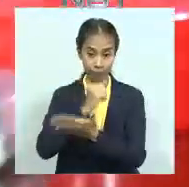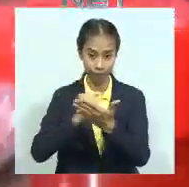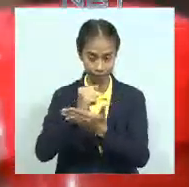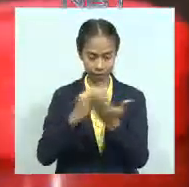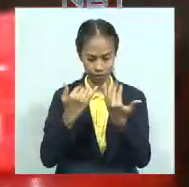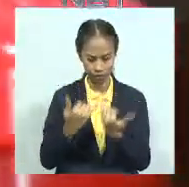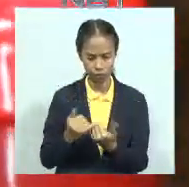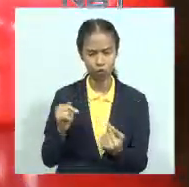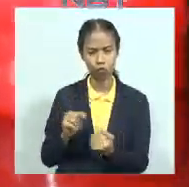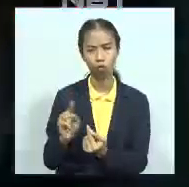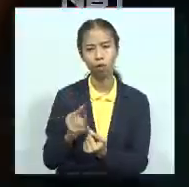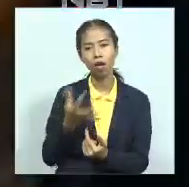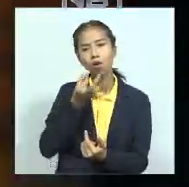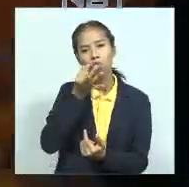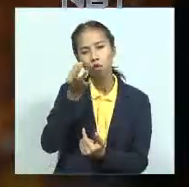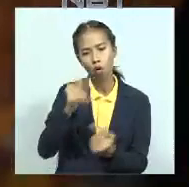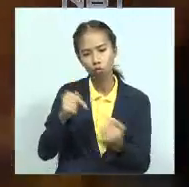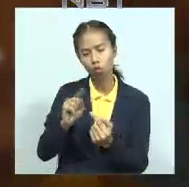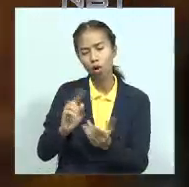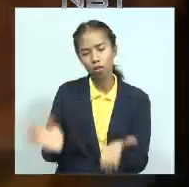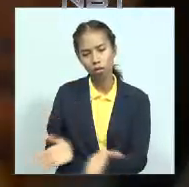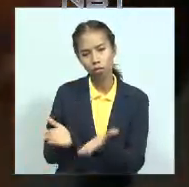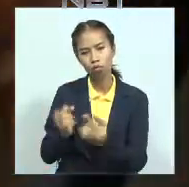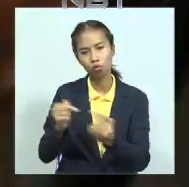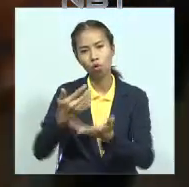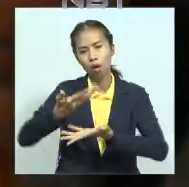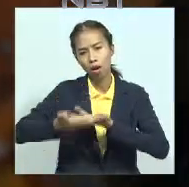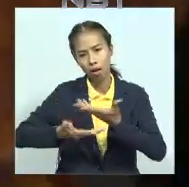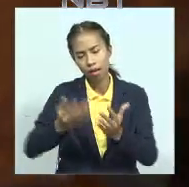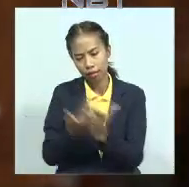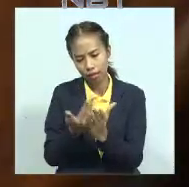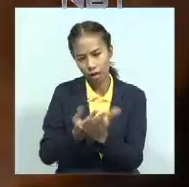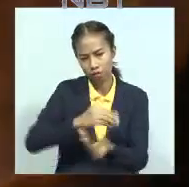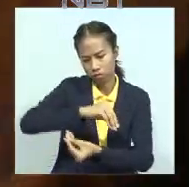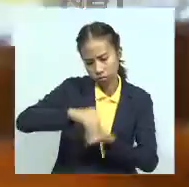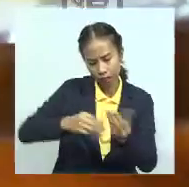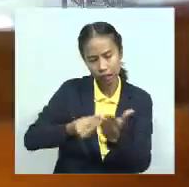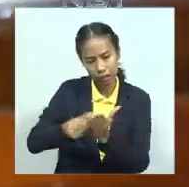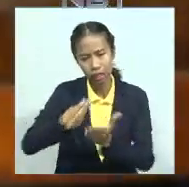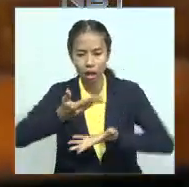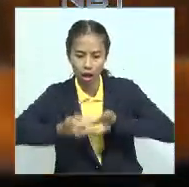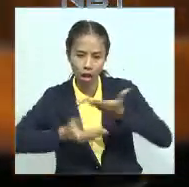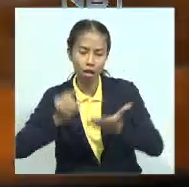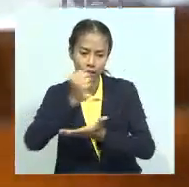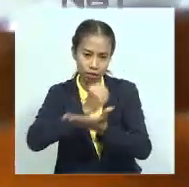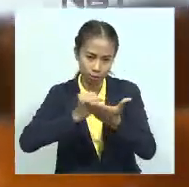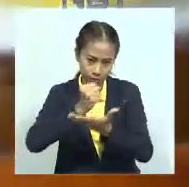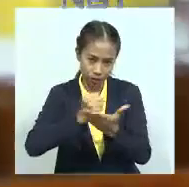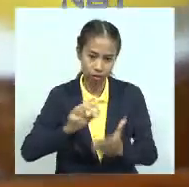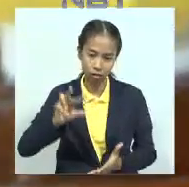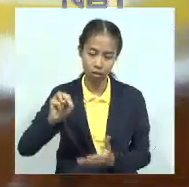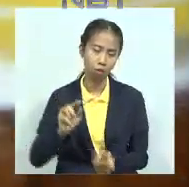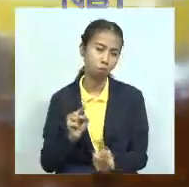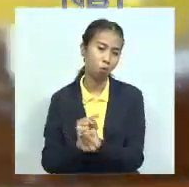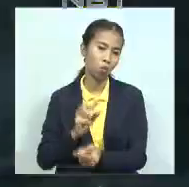นับสนุนช่วยเหลือผู้กระทำความผิดเกี่ยวกับยาเสพติดด้วยการจัดการเรื่องเงินในการซื้อขายยาเสพติดและสมคบกันตั้งแต่2ค